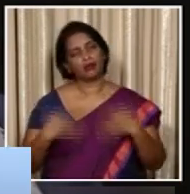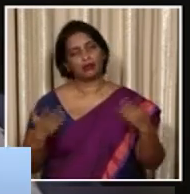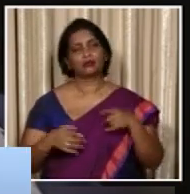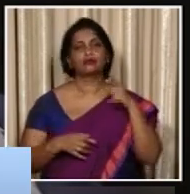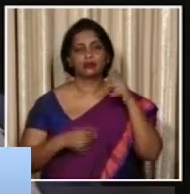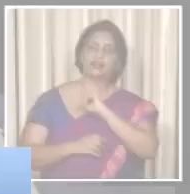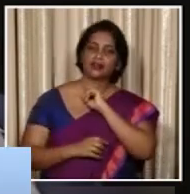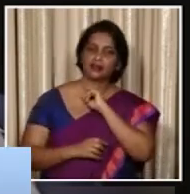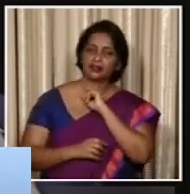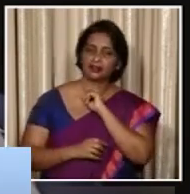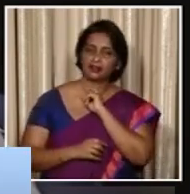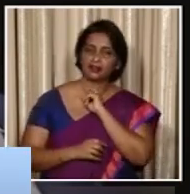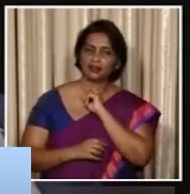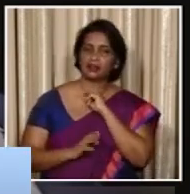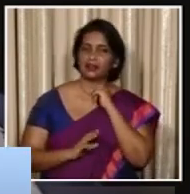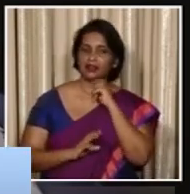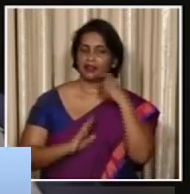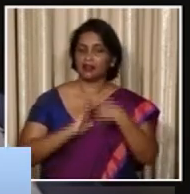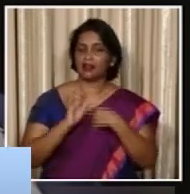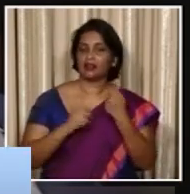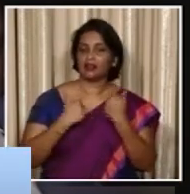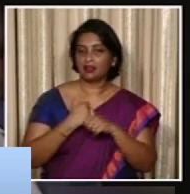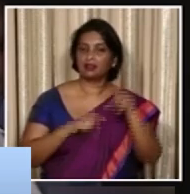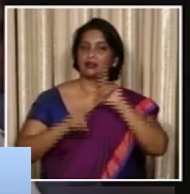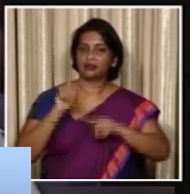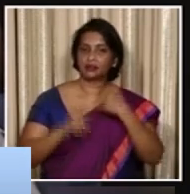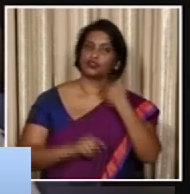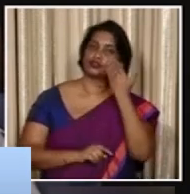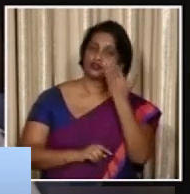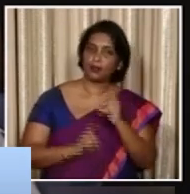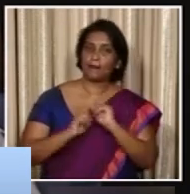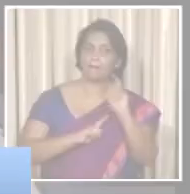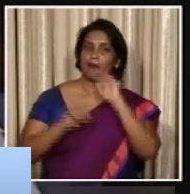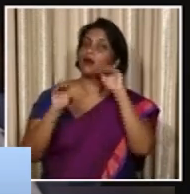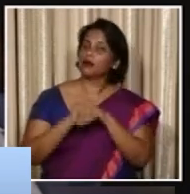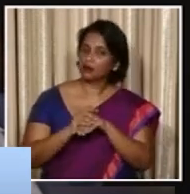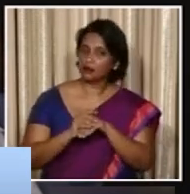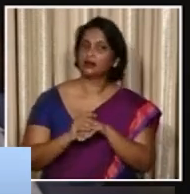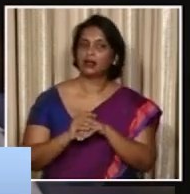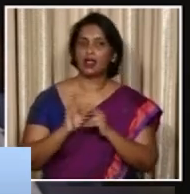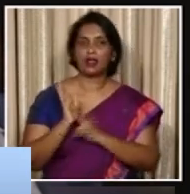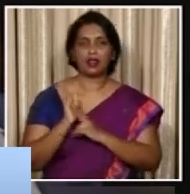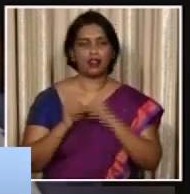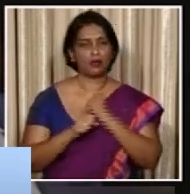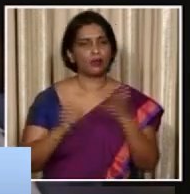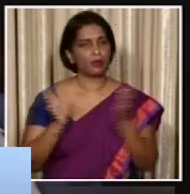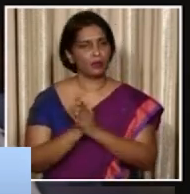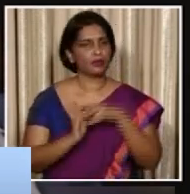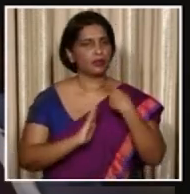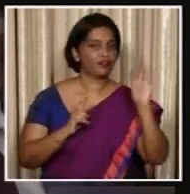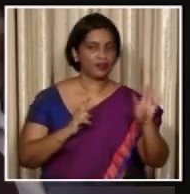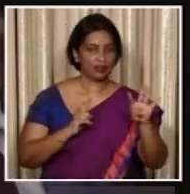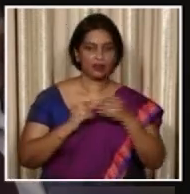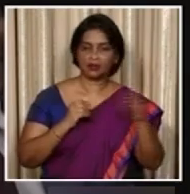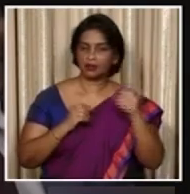കിയന കണ്ടായം അതന ഇന്ദല രട്ടേ ആർത്ഥികീയ ഹദന ഹാട്ടി സാകച്ചാ കരണ അപിട പേനവ പാർലമെന്റു ഏതുല ഇന്ദഗിന നാലക ഗൊഡഹേവലത് എക്ക ലങ്കാവേ ഇസ്ര ആർത്ഥികീയ ഹദപു